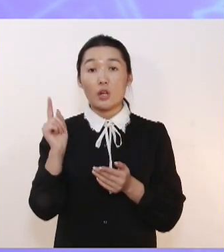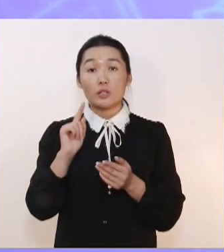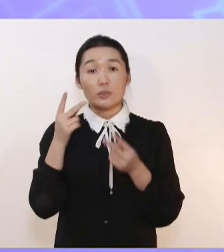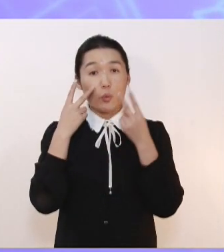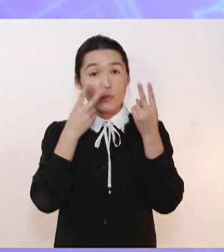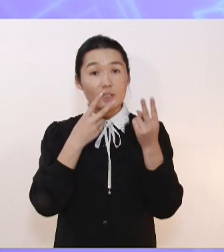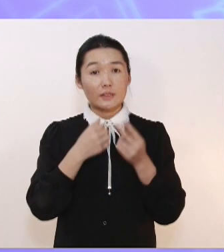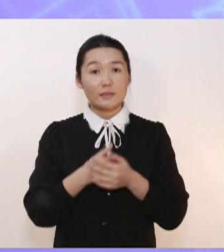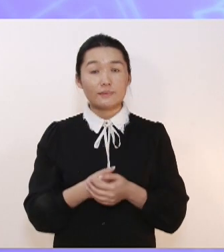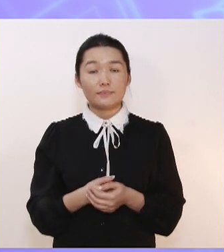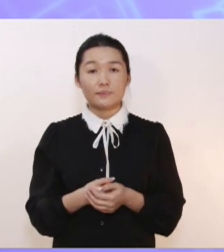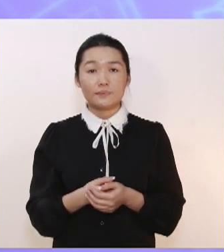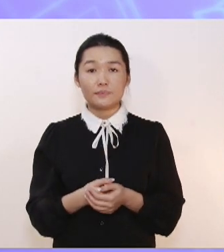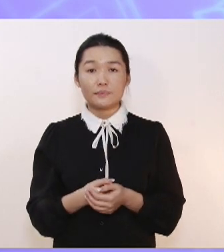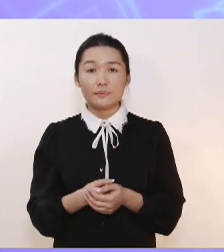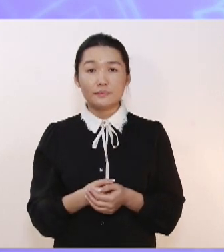увидите.